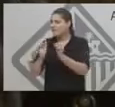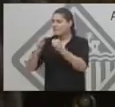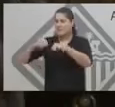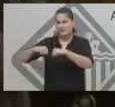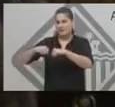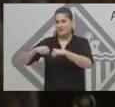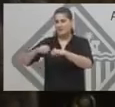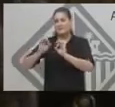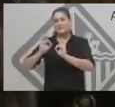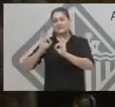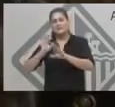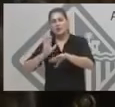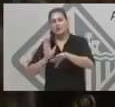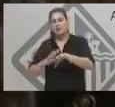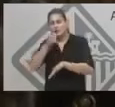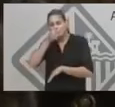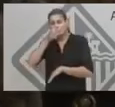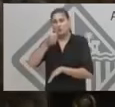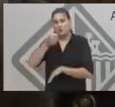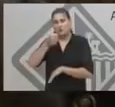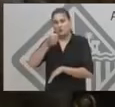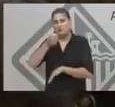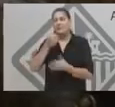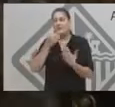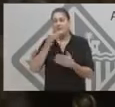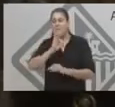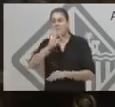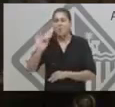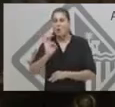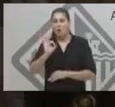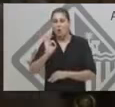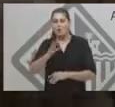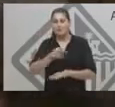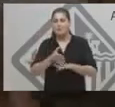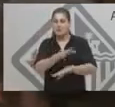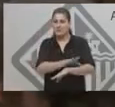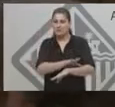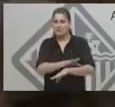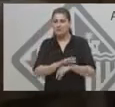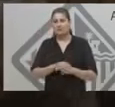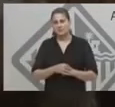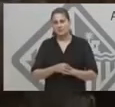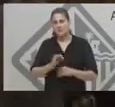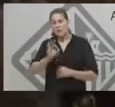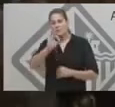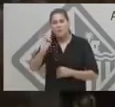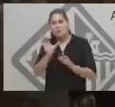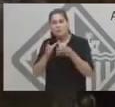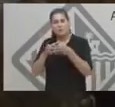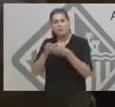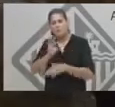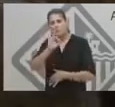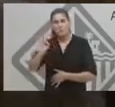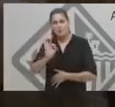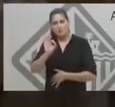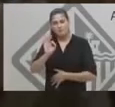als socialistes i també agrair a Podem Palma. No? Podem, jo crec que ens